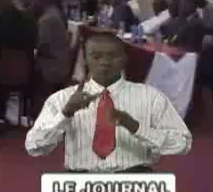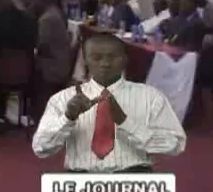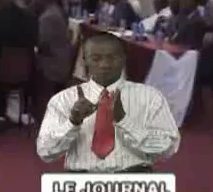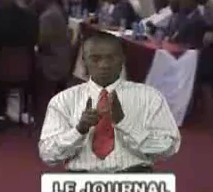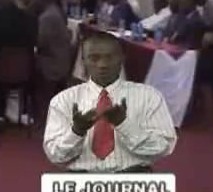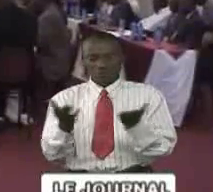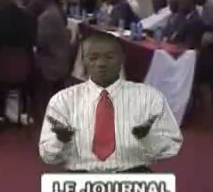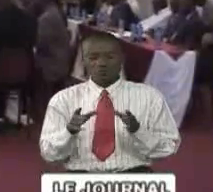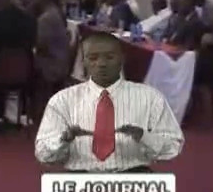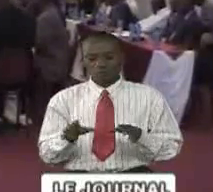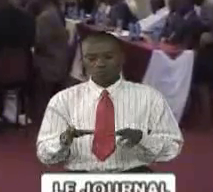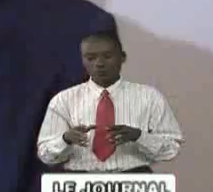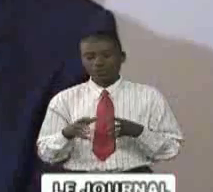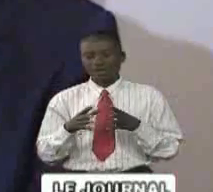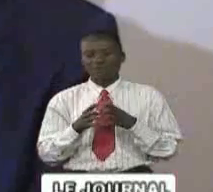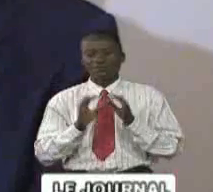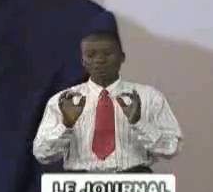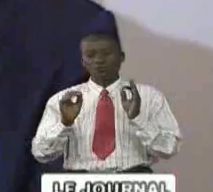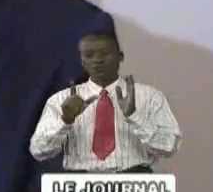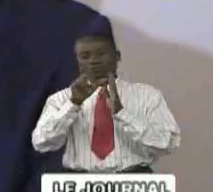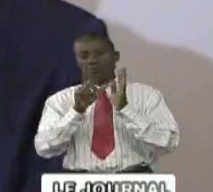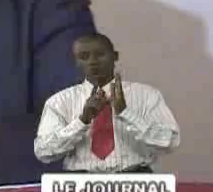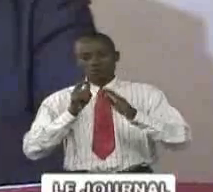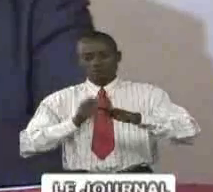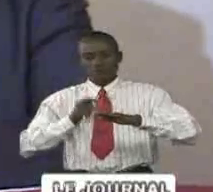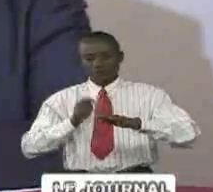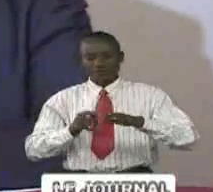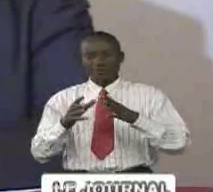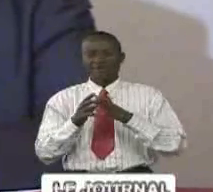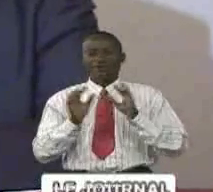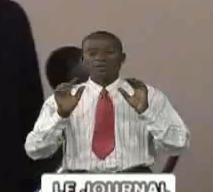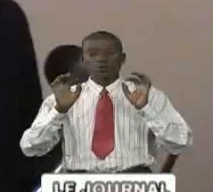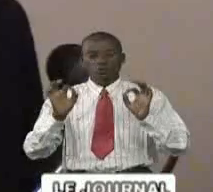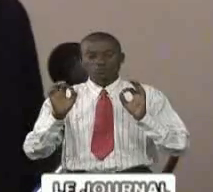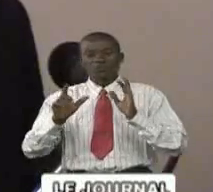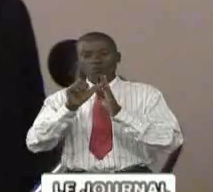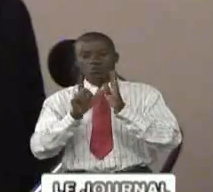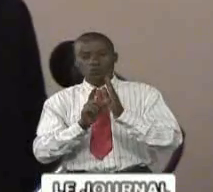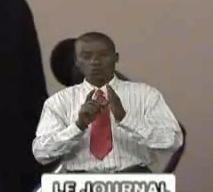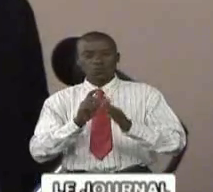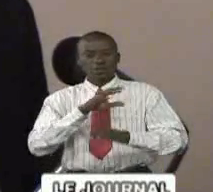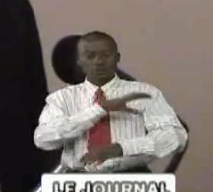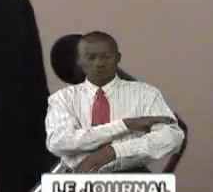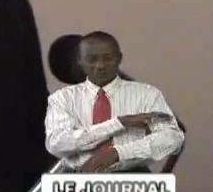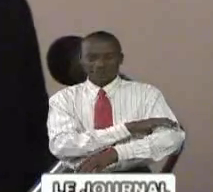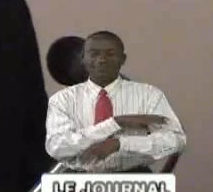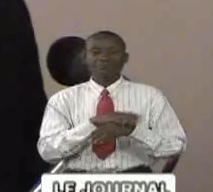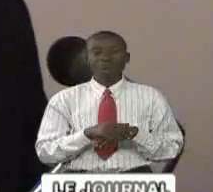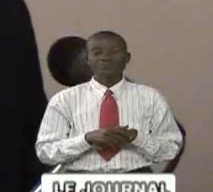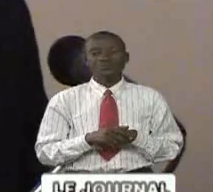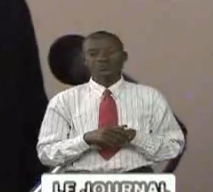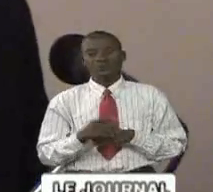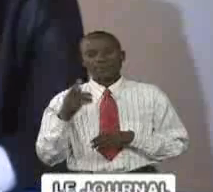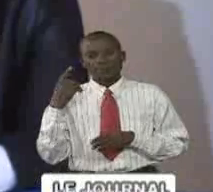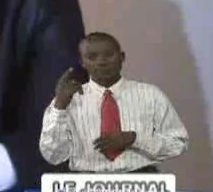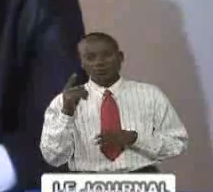conformément au nouveau cadre juridique issu du nouveau code douanier. Paris gagné, s'il faut s'en tenir au rapport de